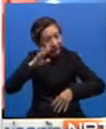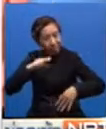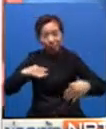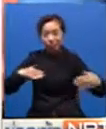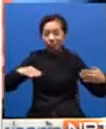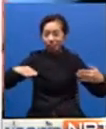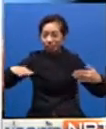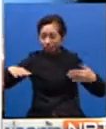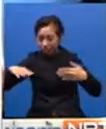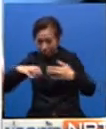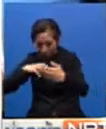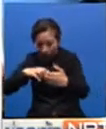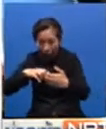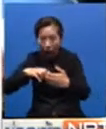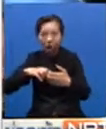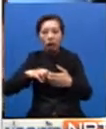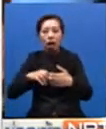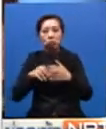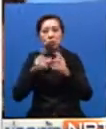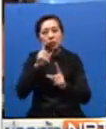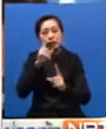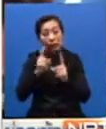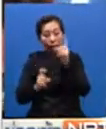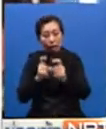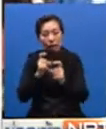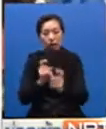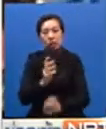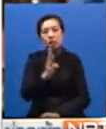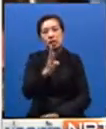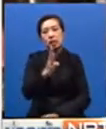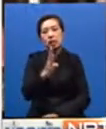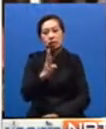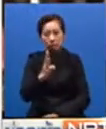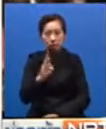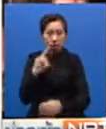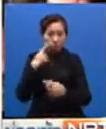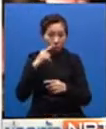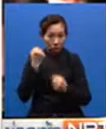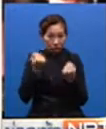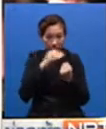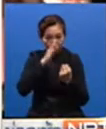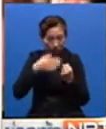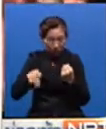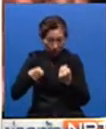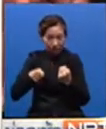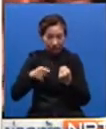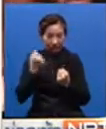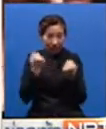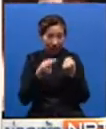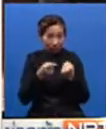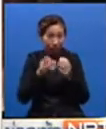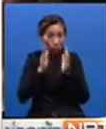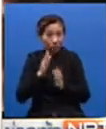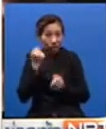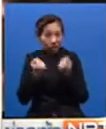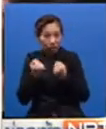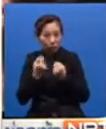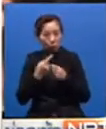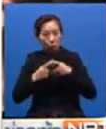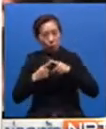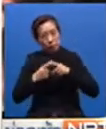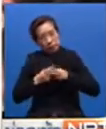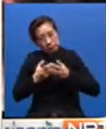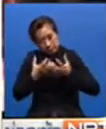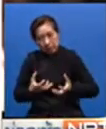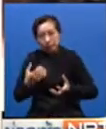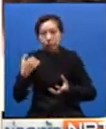ทำให้มีผู้เสียชีวิตทันทีณจุดเกิดเหตุ 4คนขณะที่คนขับรถกระบะก็ได้รับบาดเจ็บสาหัสค่ะโดยตำรวจสถานี